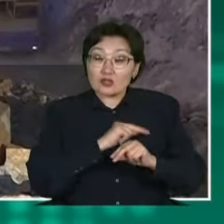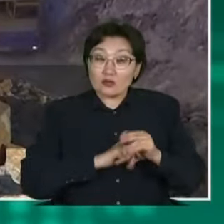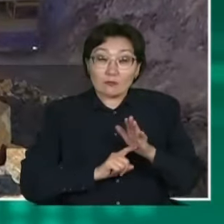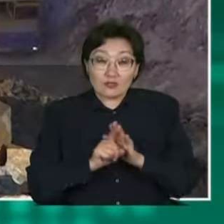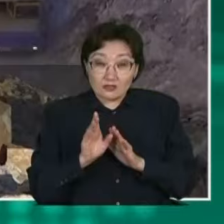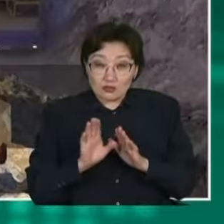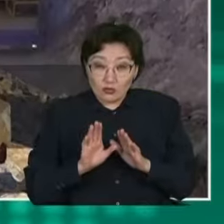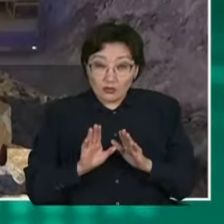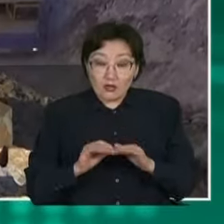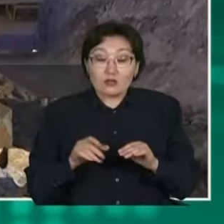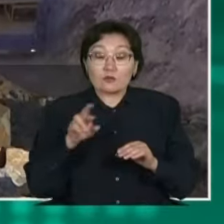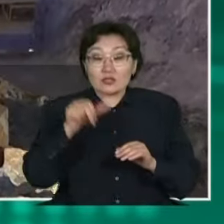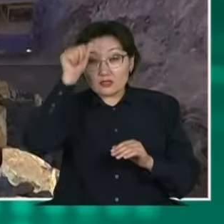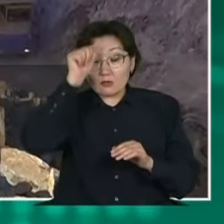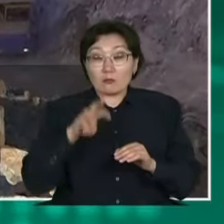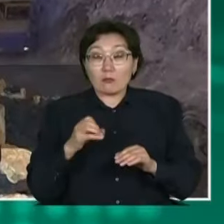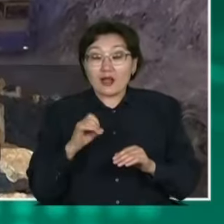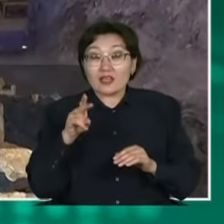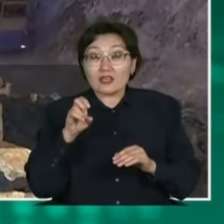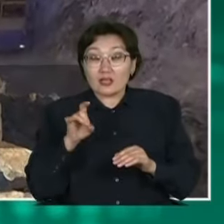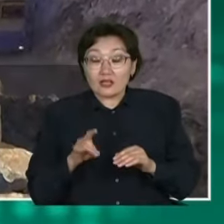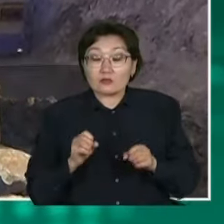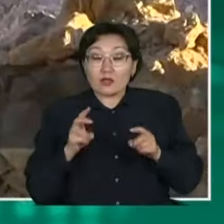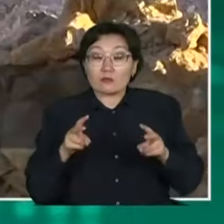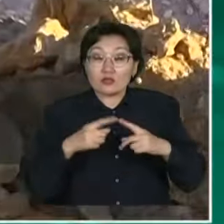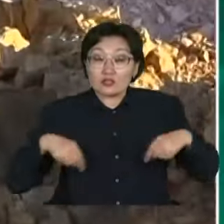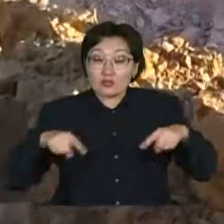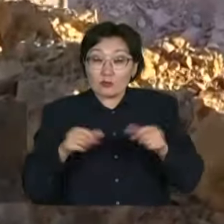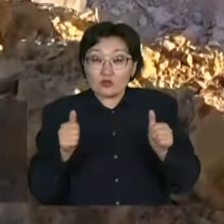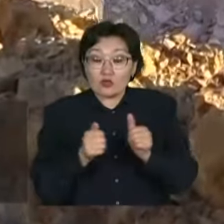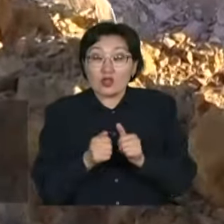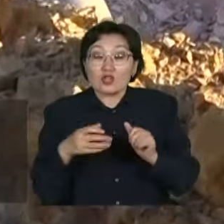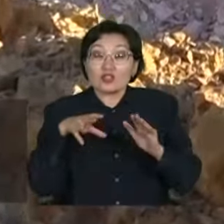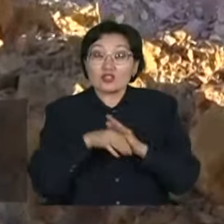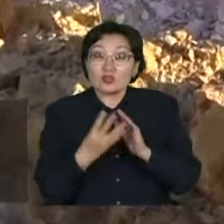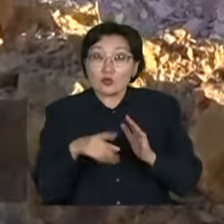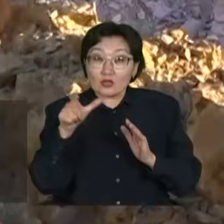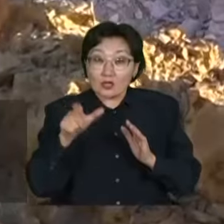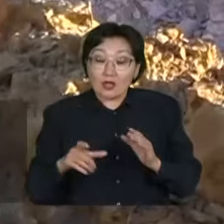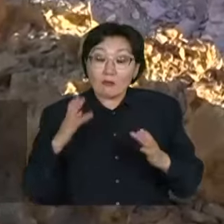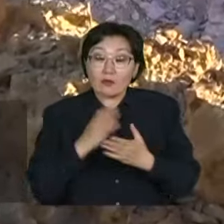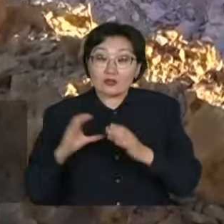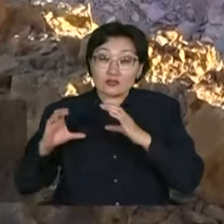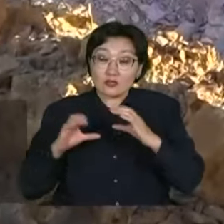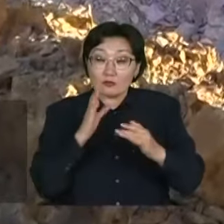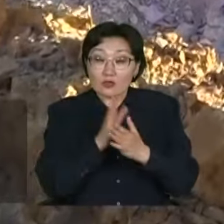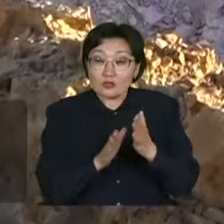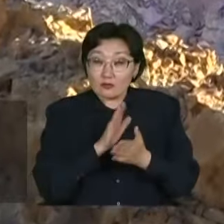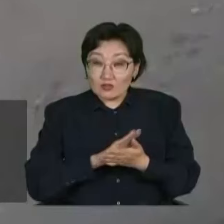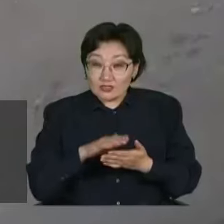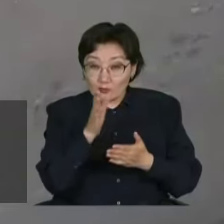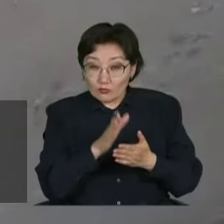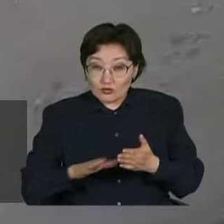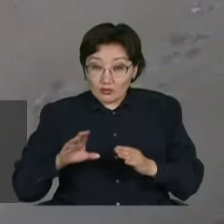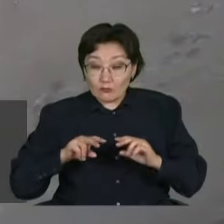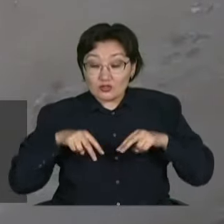қайта кетейік. Қаңтар айында Майқайын кеніші шахтасының маңында ішінде 4 жолаушысы бар автобус тазарту кеңістігіне құлап кеткен